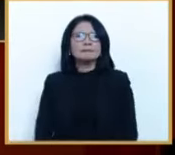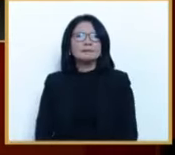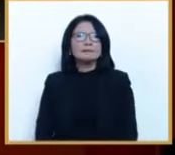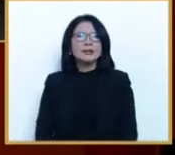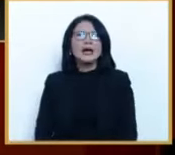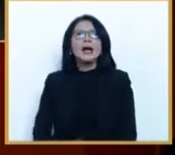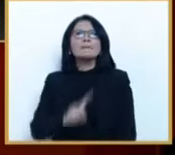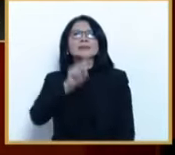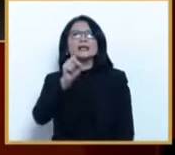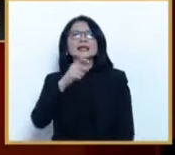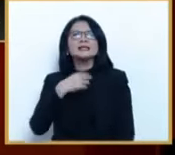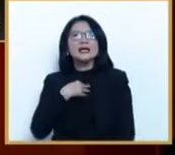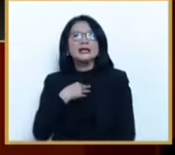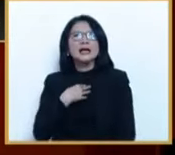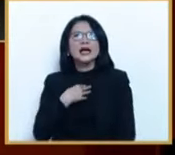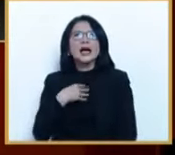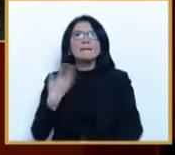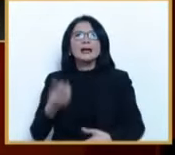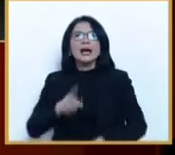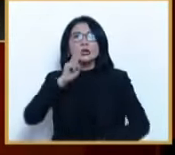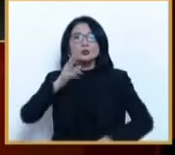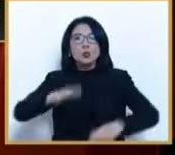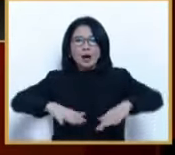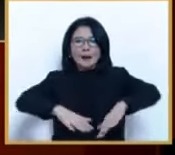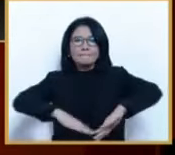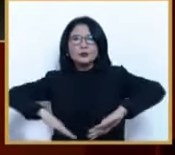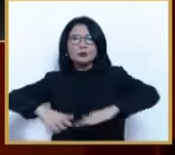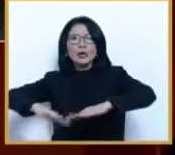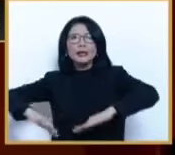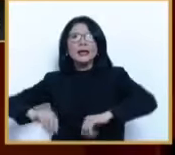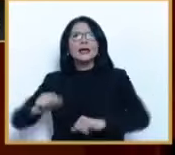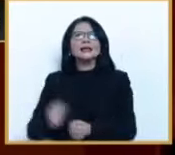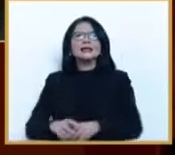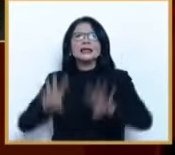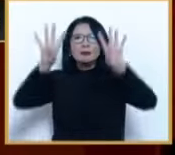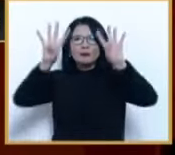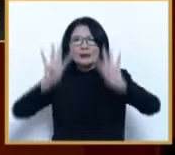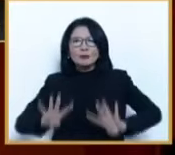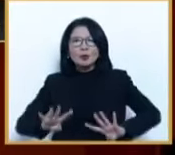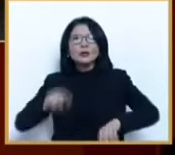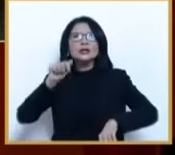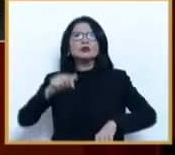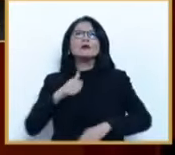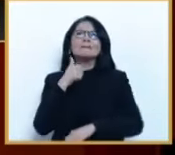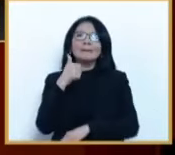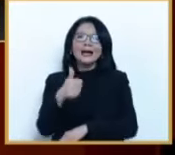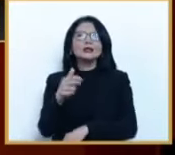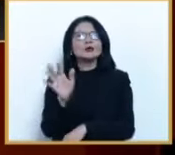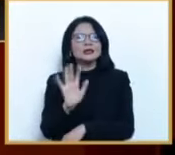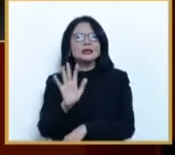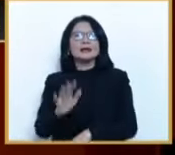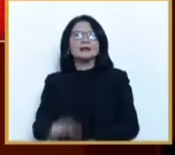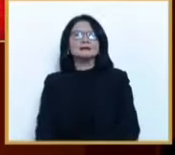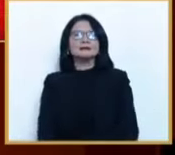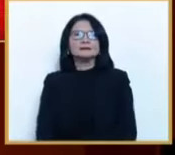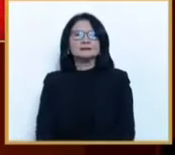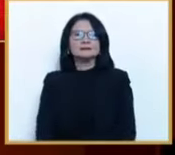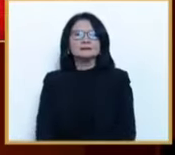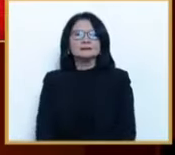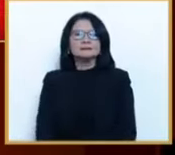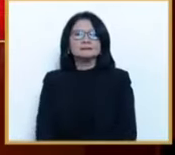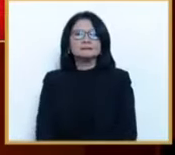aja pertanyaan saya adalah Apakah dua bendungan di Kabupaten Bogor itu efektif menurut Pak Dara atau Pak Kun